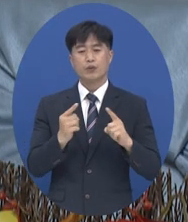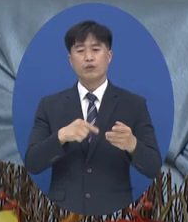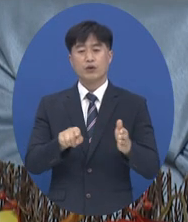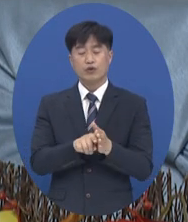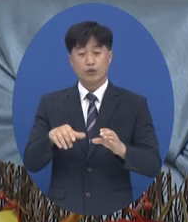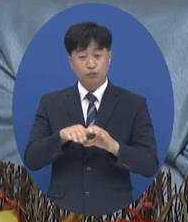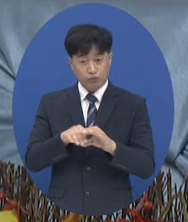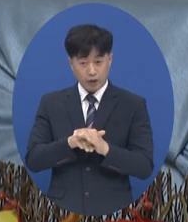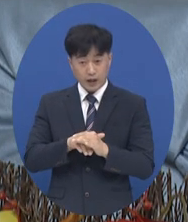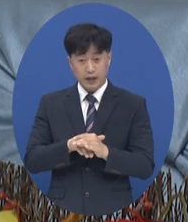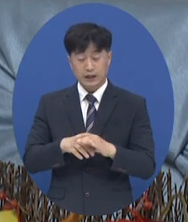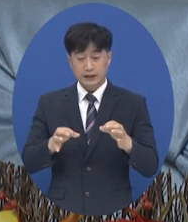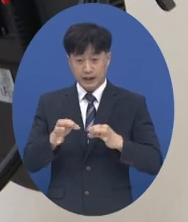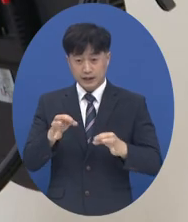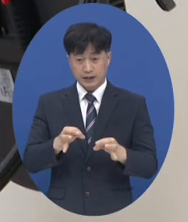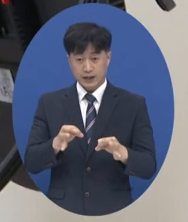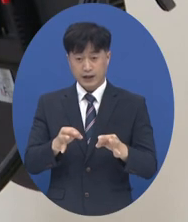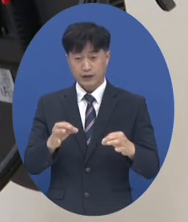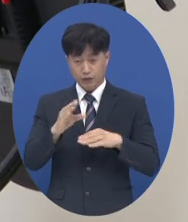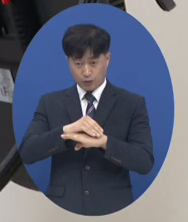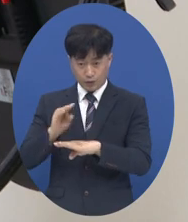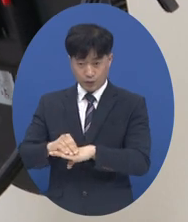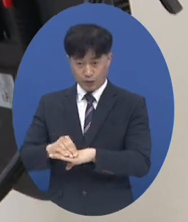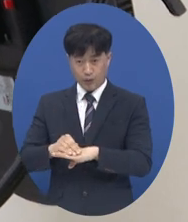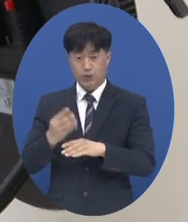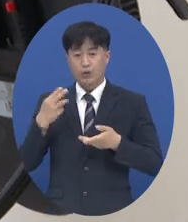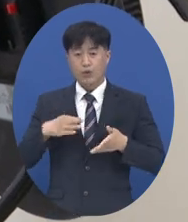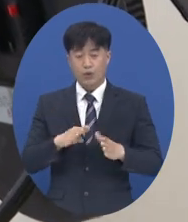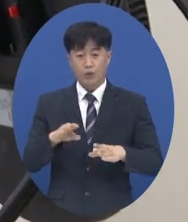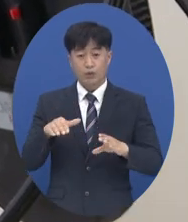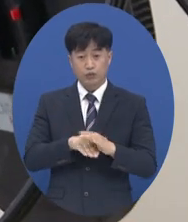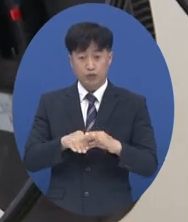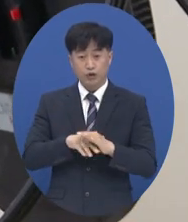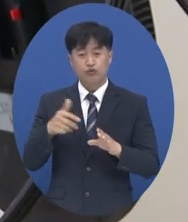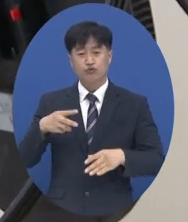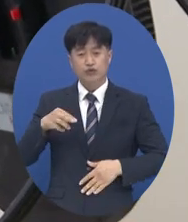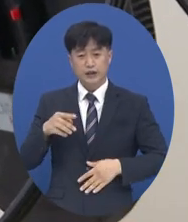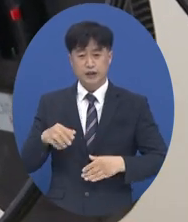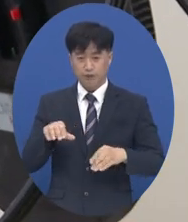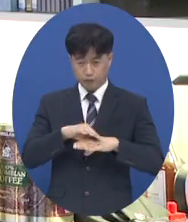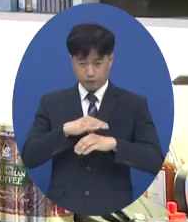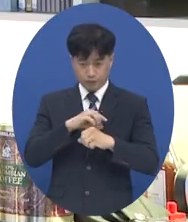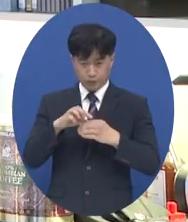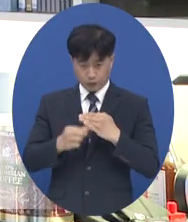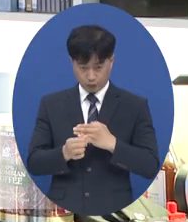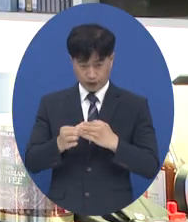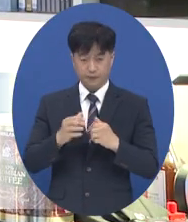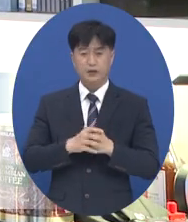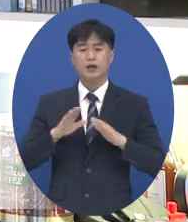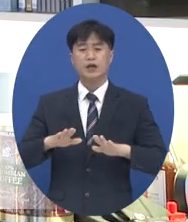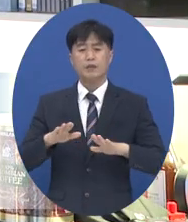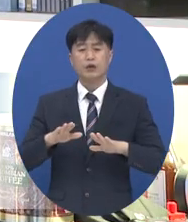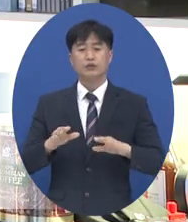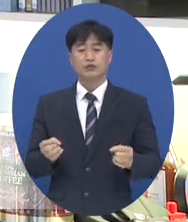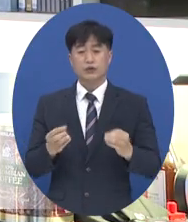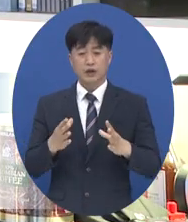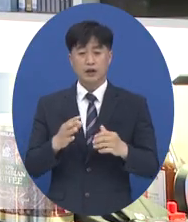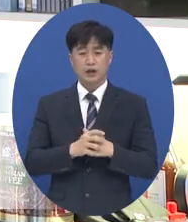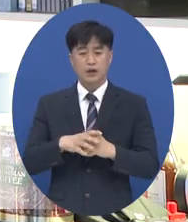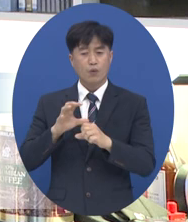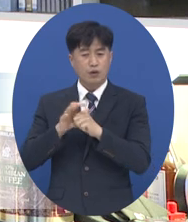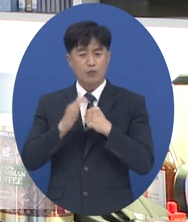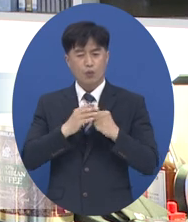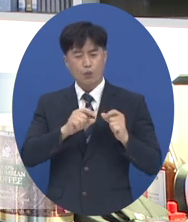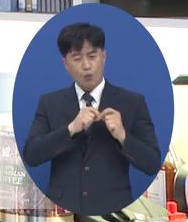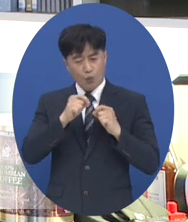콘텐츠와 상권 활성화 를 접목한 경기도 양 문화 뉴딜 프로젝트입니다 이번 기획전은 코 라이브로 장기간